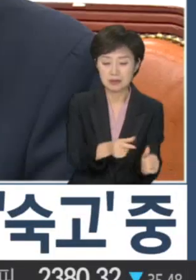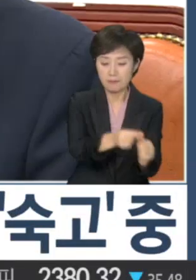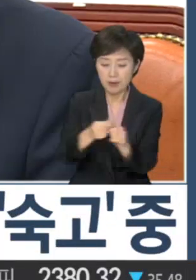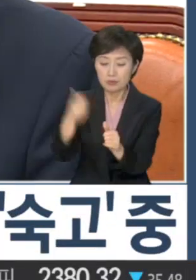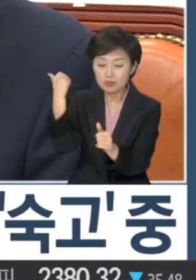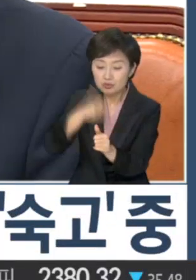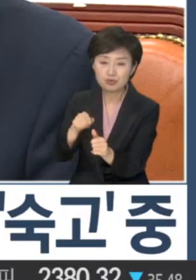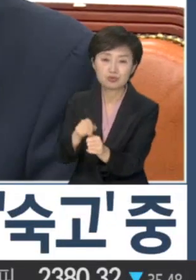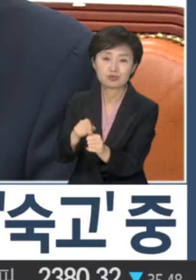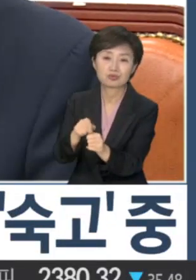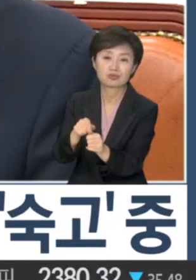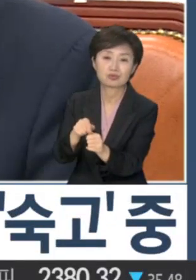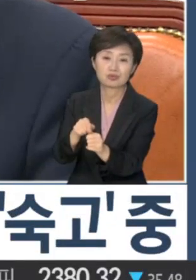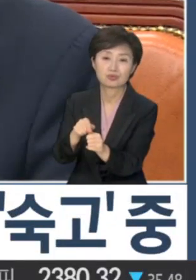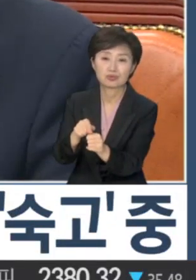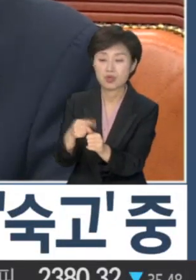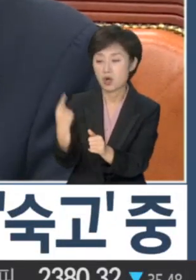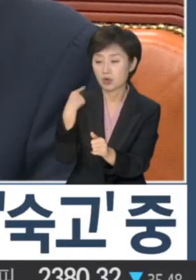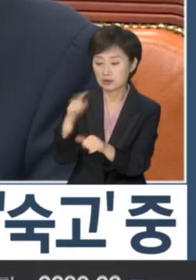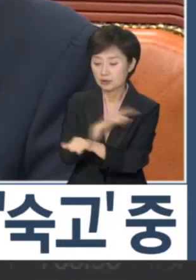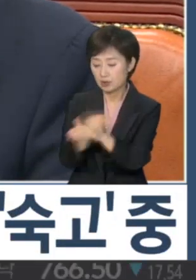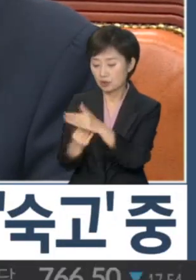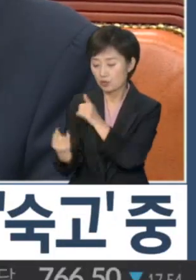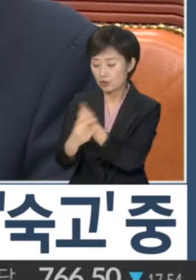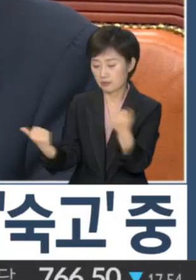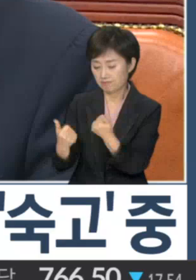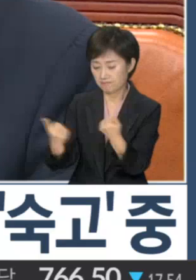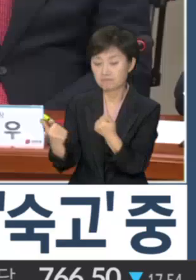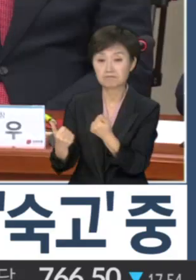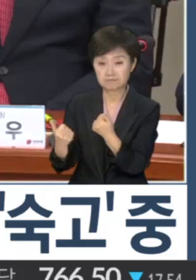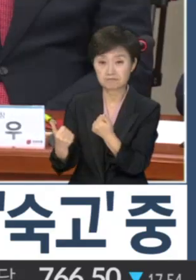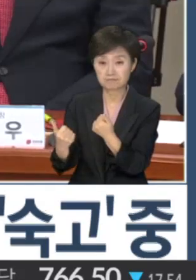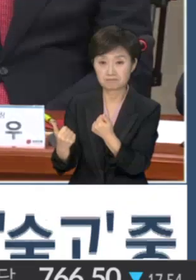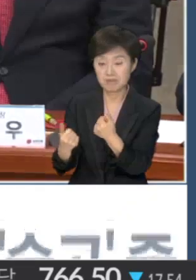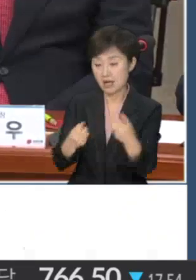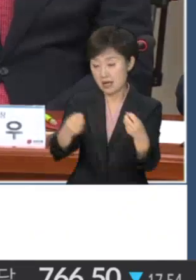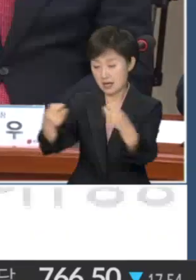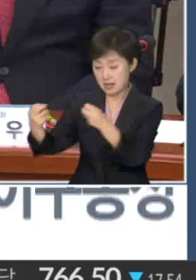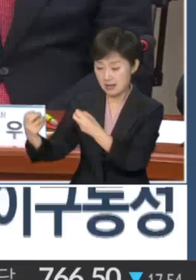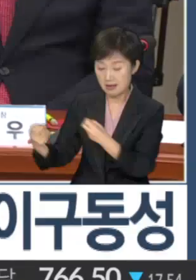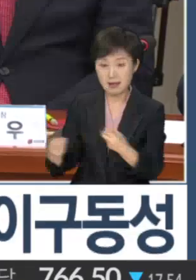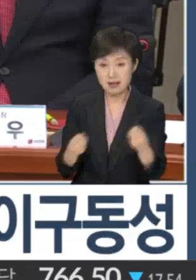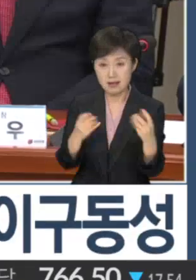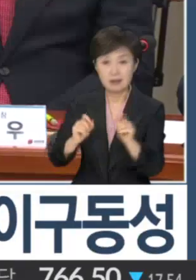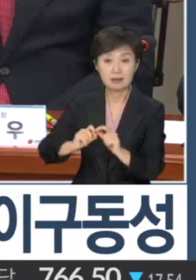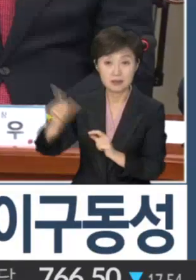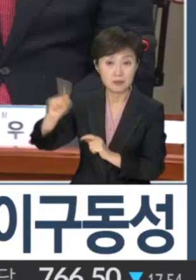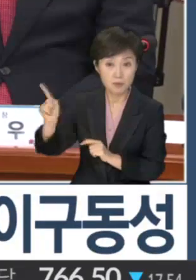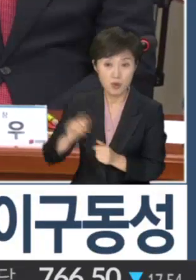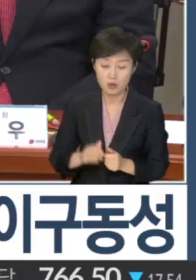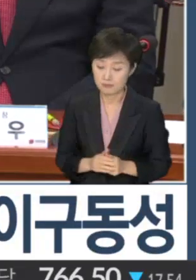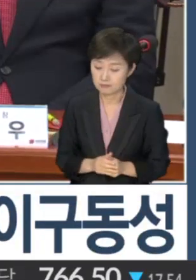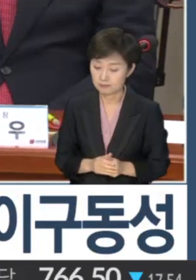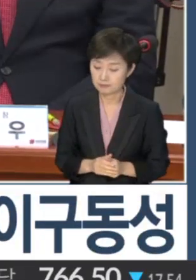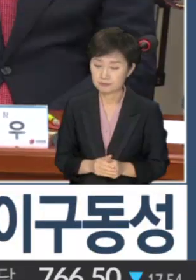중요하겠죠. 그래서 어제 비공개 최고위원회 때 저도 그렇고 많은 사람들이 적당한